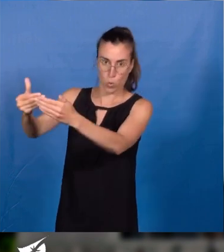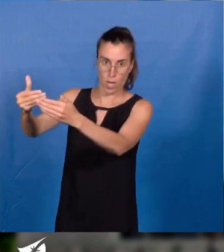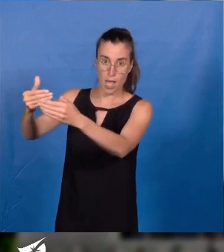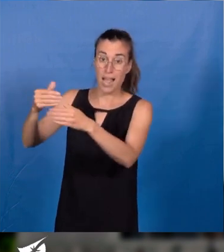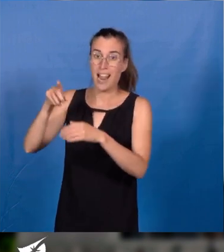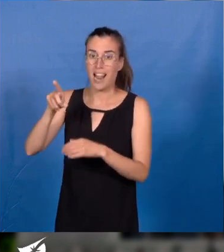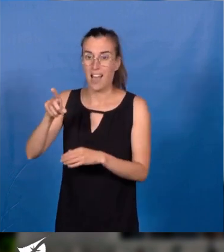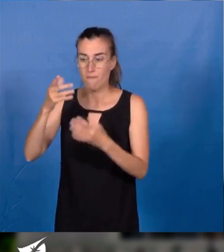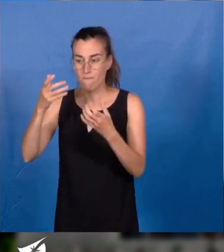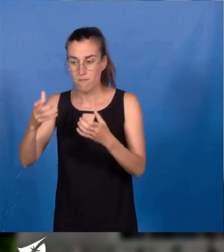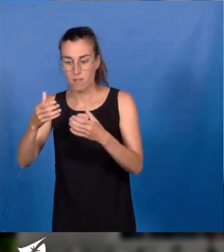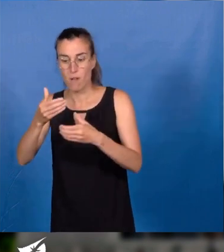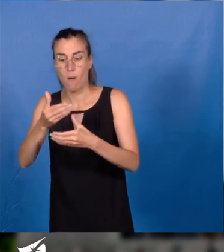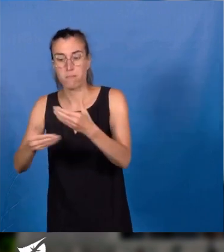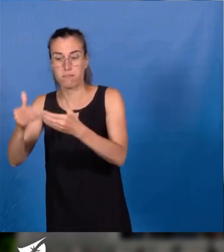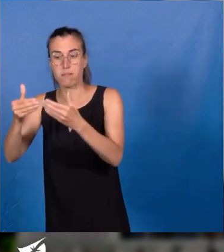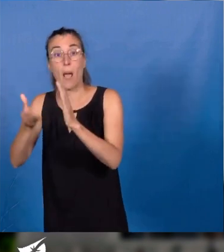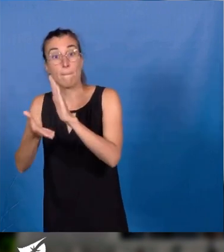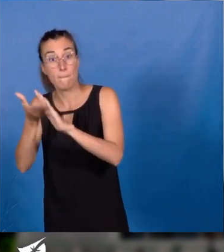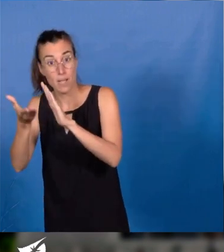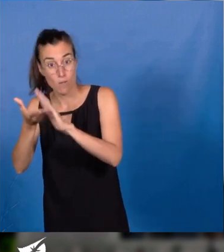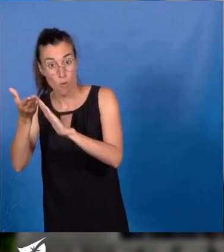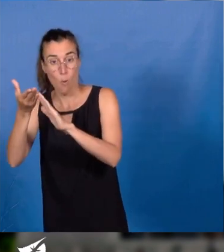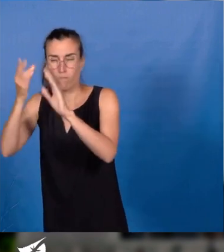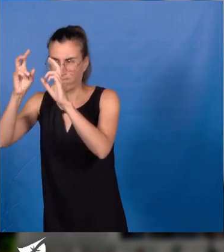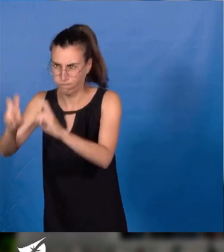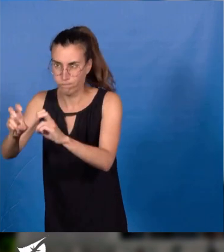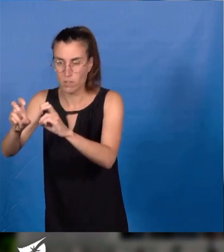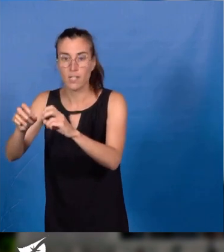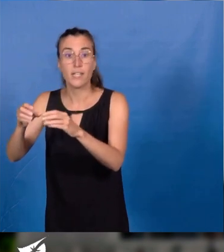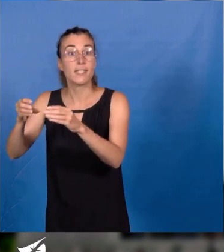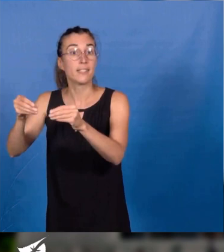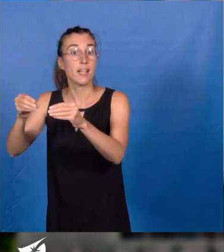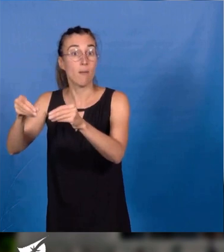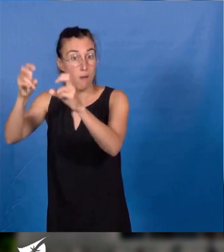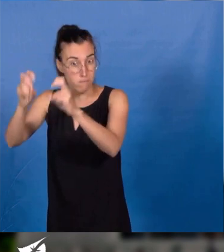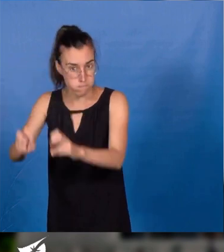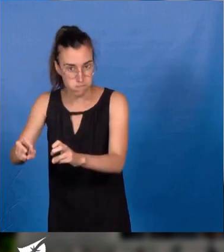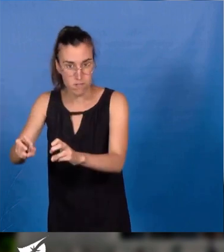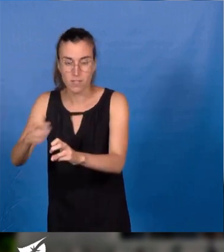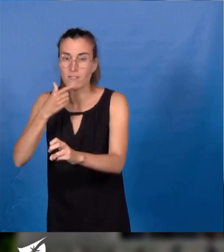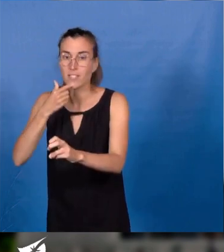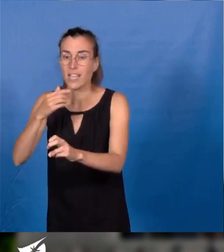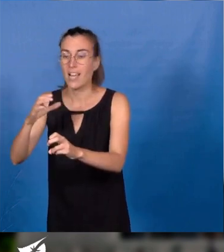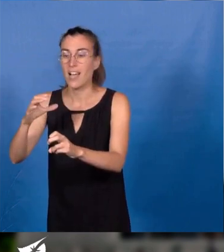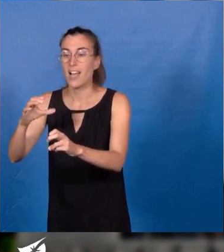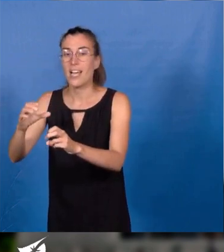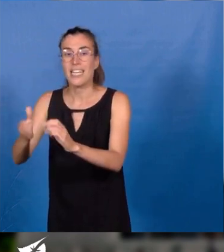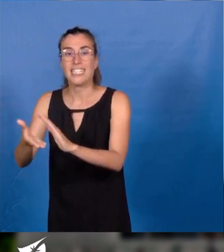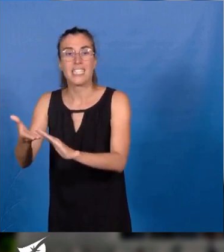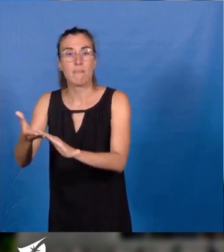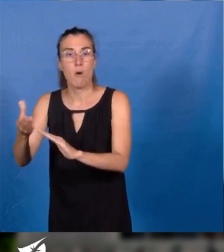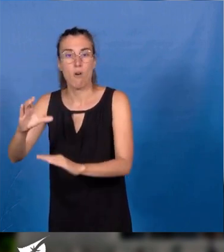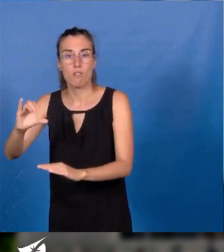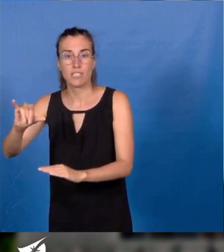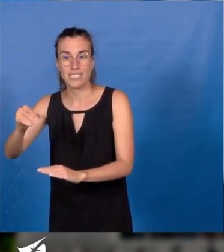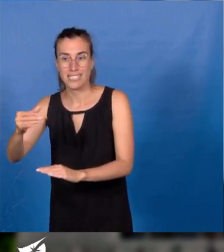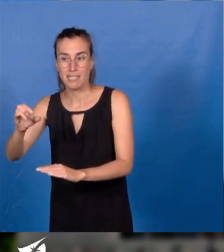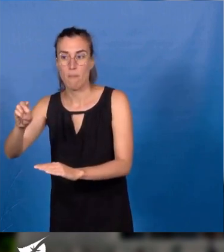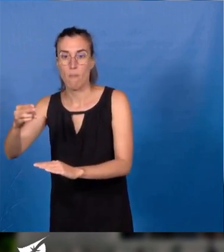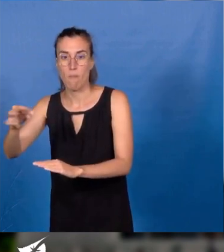de béton, ça veut dire moins de sable, ça veut dire aussi moins de ciment. et ça veut dire en utilisant des